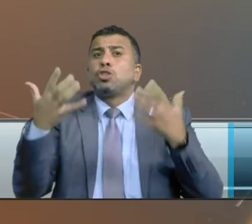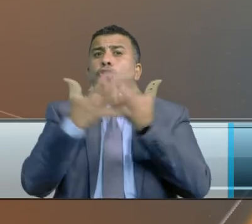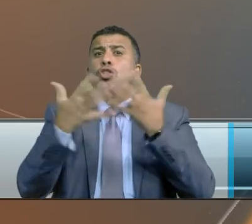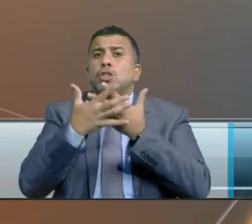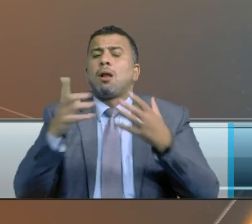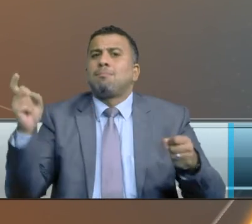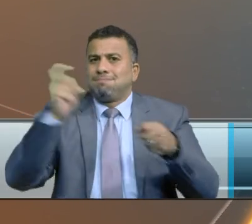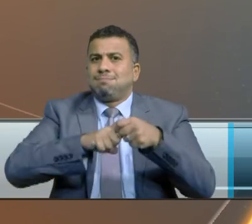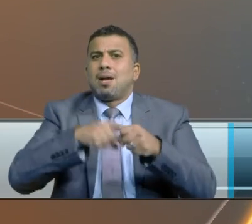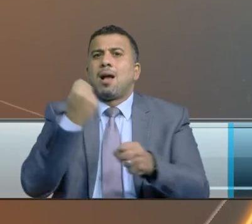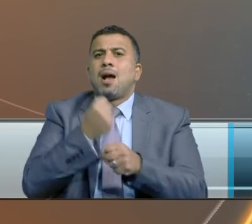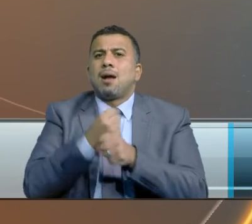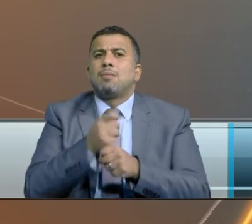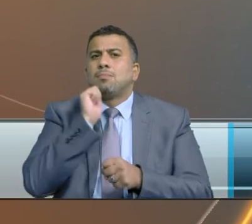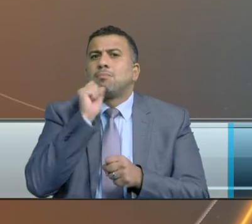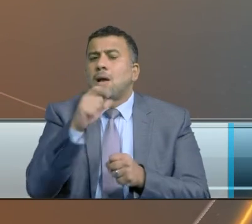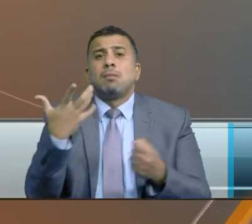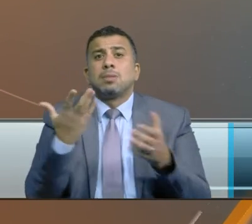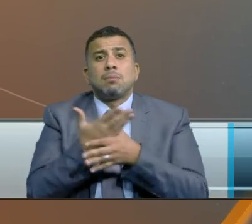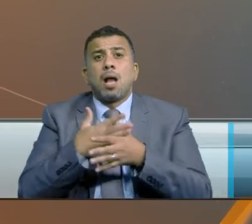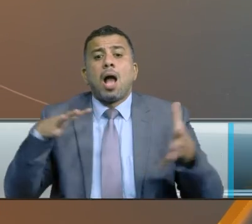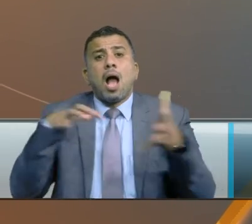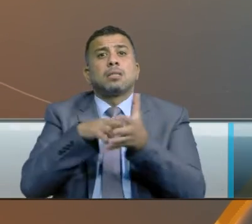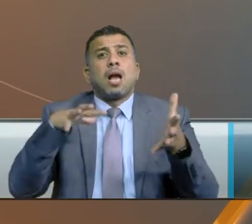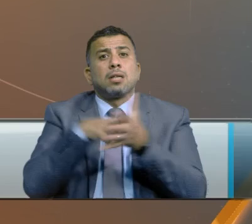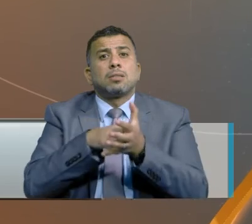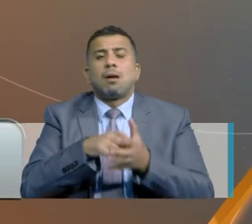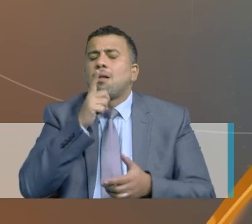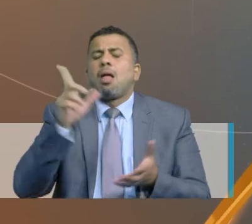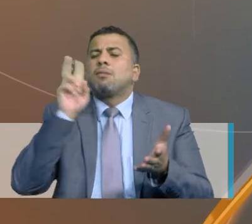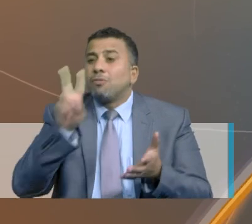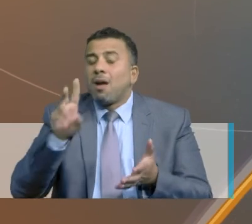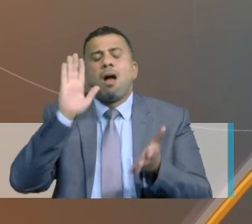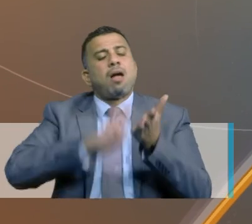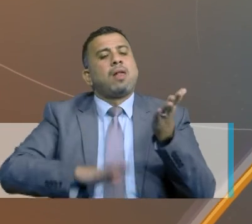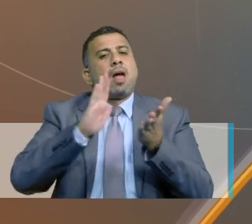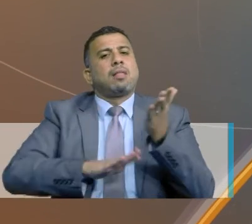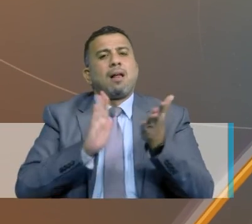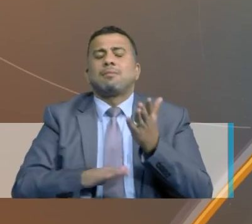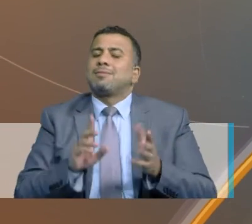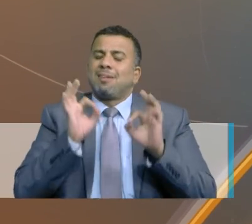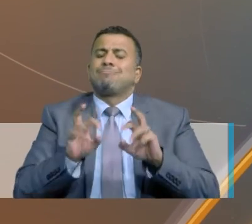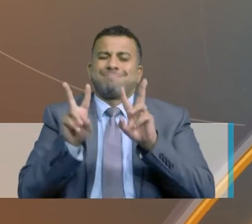شركه وطنيه تعمل بالمجال لمنع الحوادث المروريه والسلوكيات الخطره